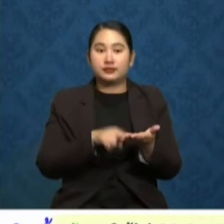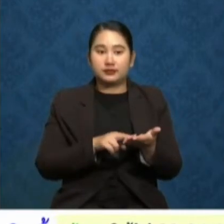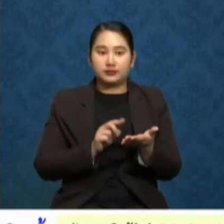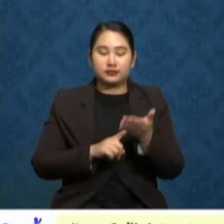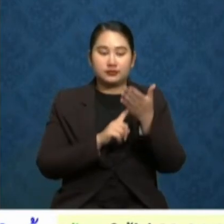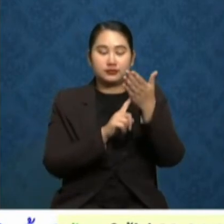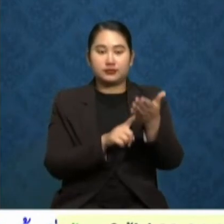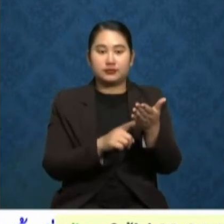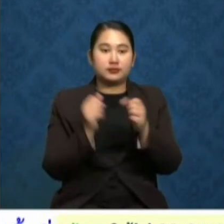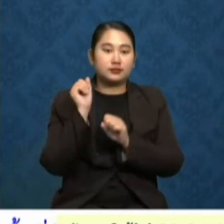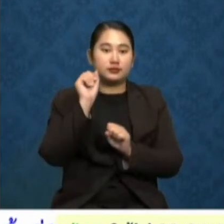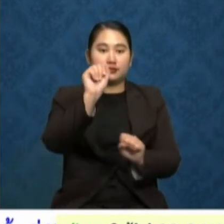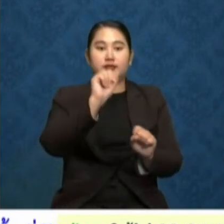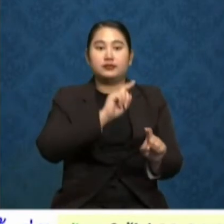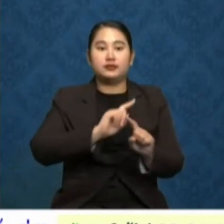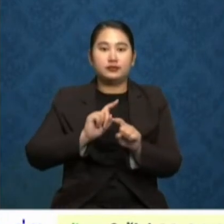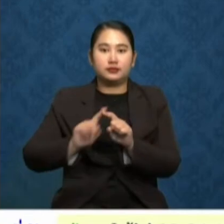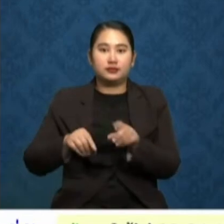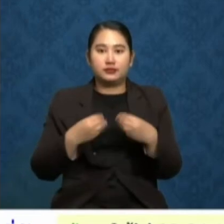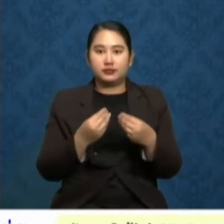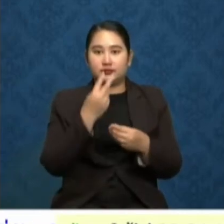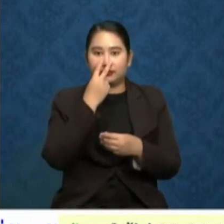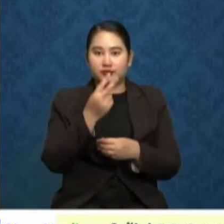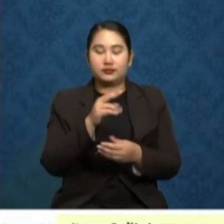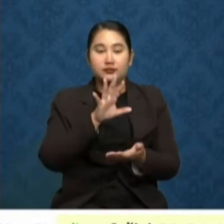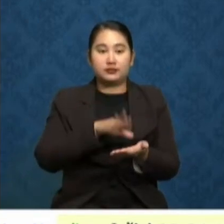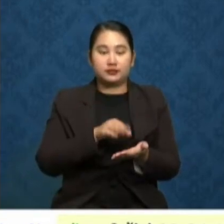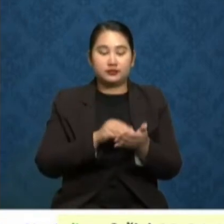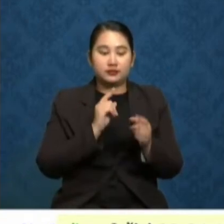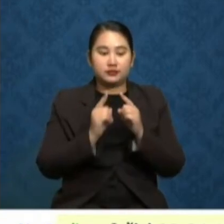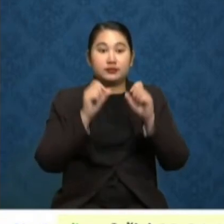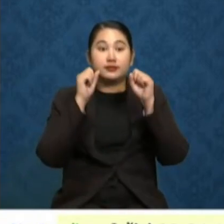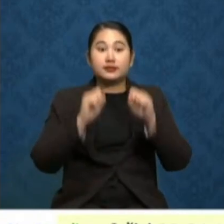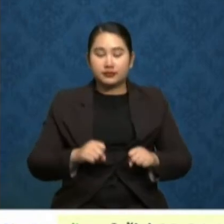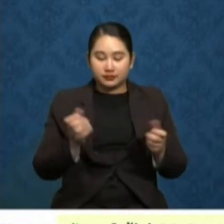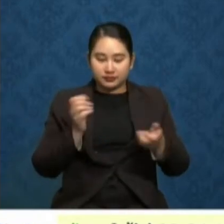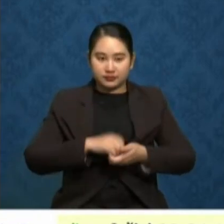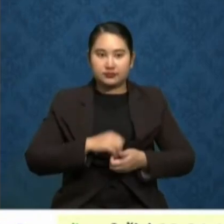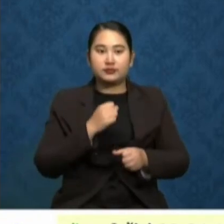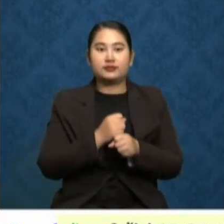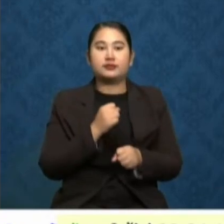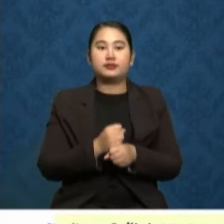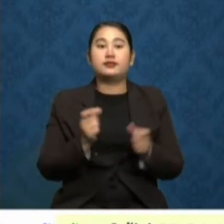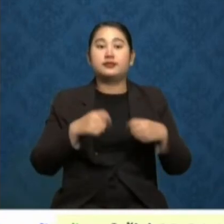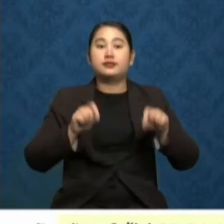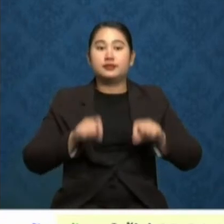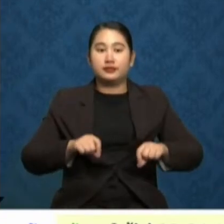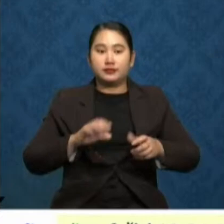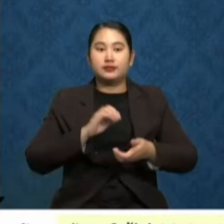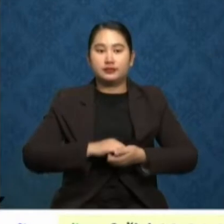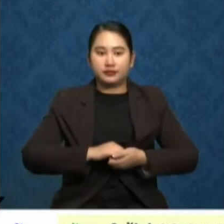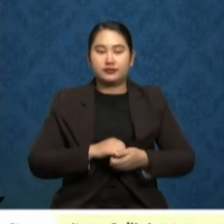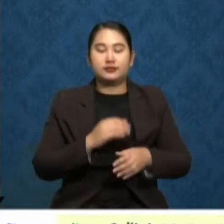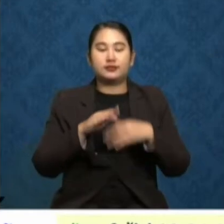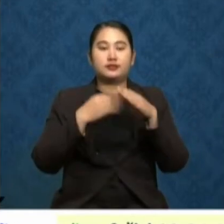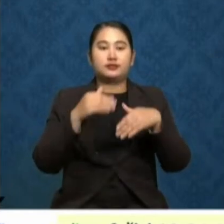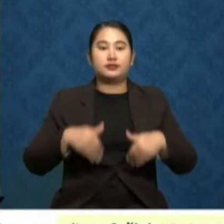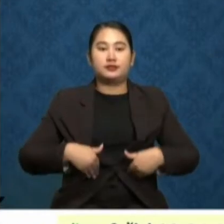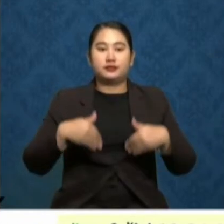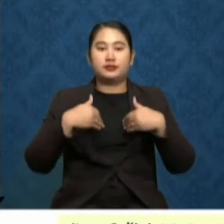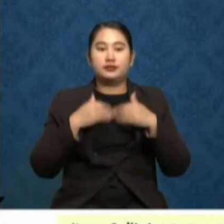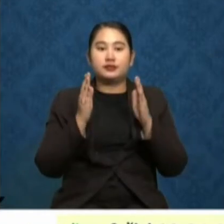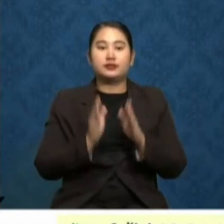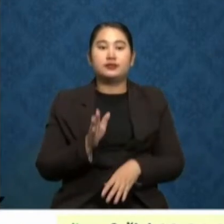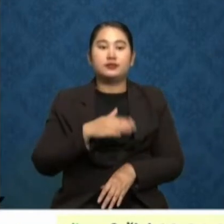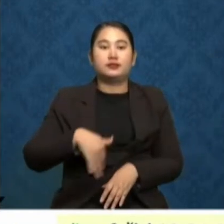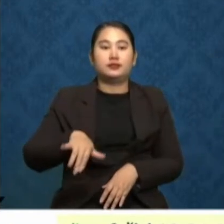เพใเขตอนุรักษ์และทํามันทึกขอตกลงคามรบมือหรือ MOU นะครับเพื่อพัฒนาคณภาษิชีิของ